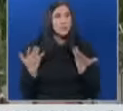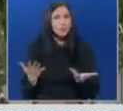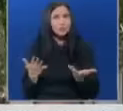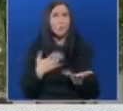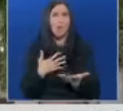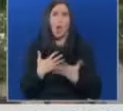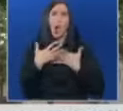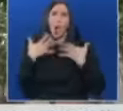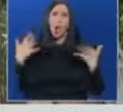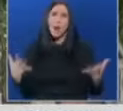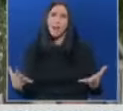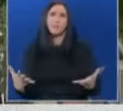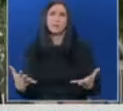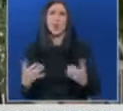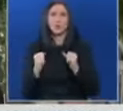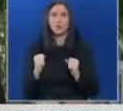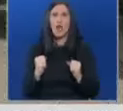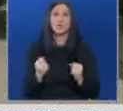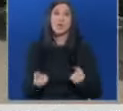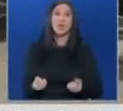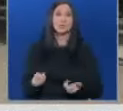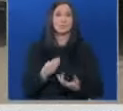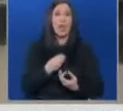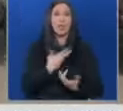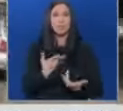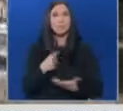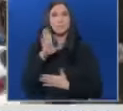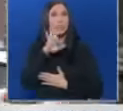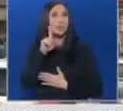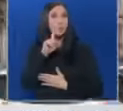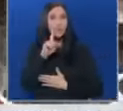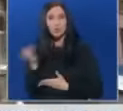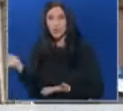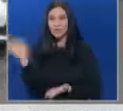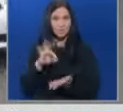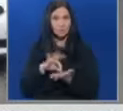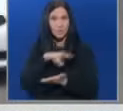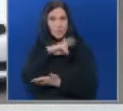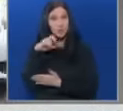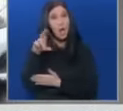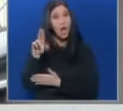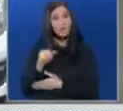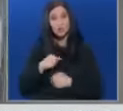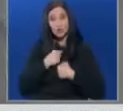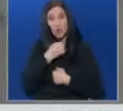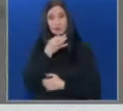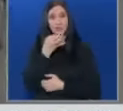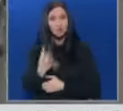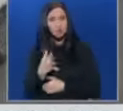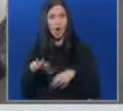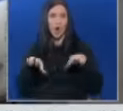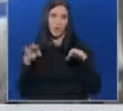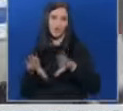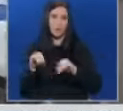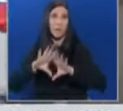големи заложби, големи очаквания имат от него. Бащата на момчето днес се е явил в полицията. Казал е, че съжалява за случая и е готов